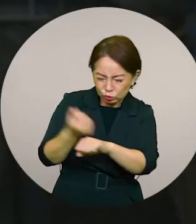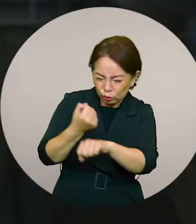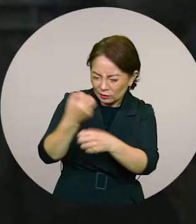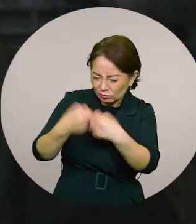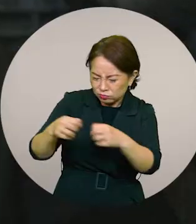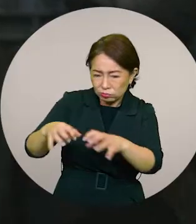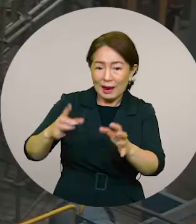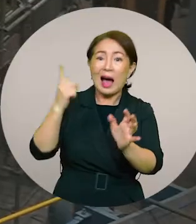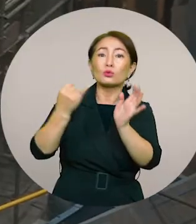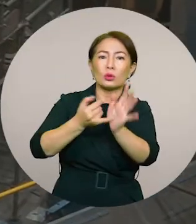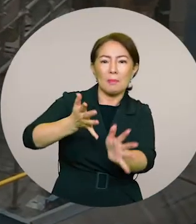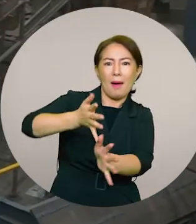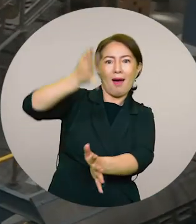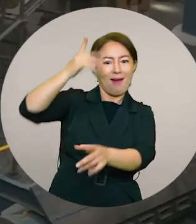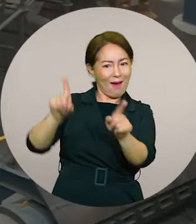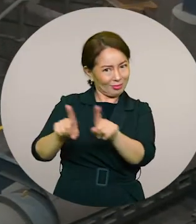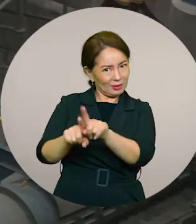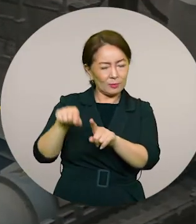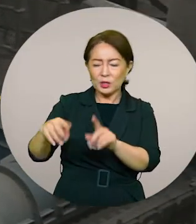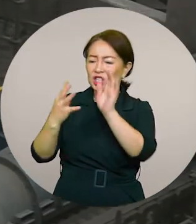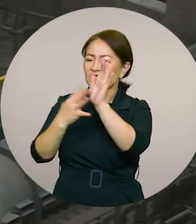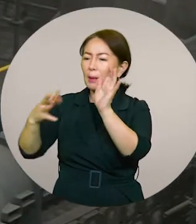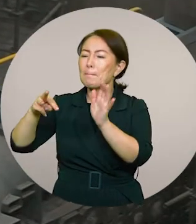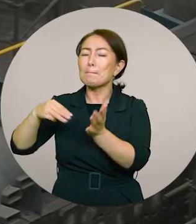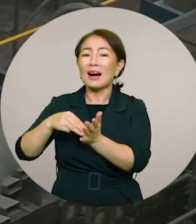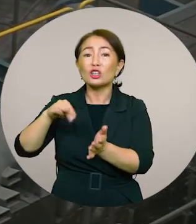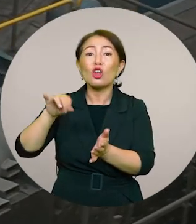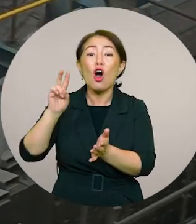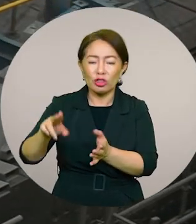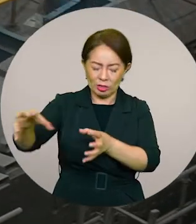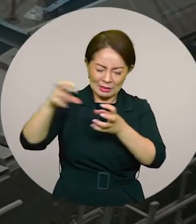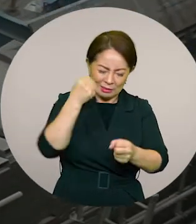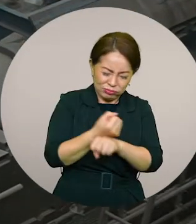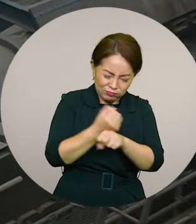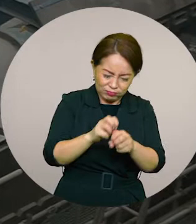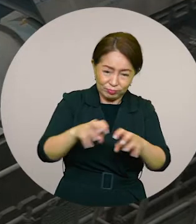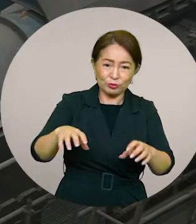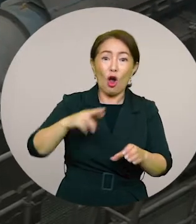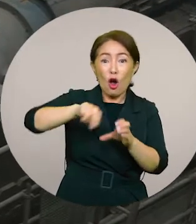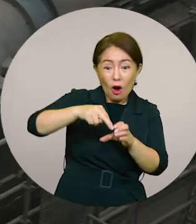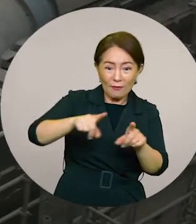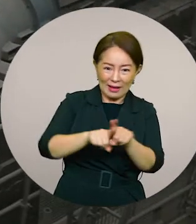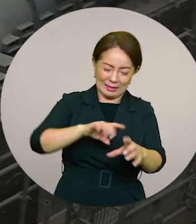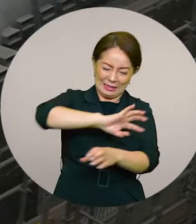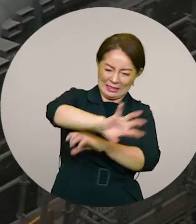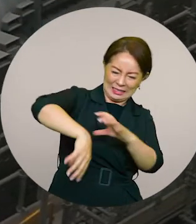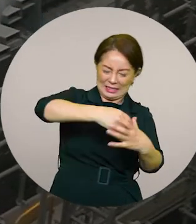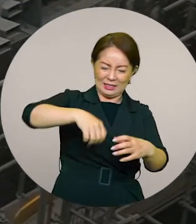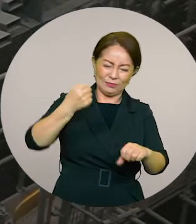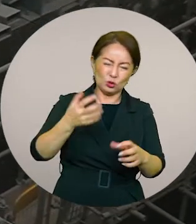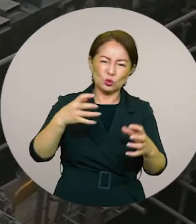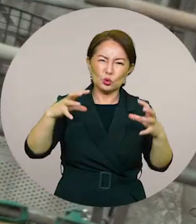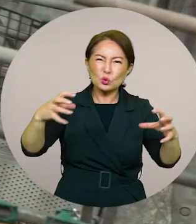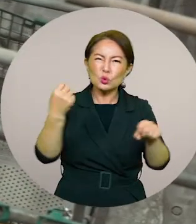ботлуураар өдөрт 95,000 тонн хүдрийг жижиглээд тууцан дамжуургаар дээш гаргана. Кофе чанагчтай зүүрлэж болох авраг том ботлуур мас